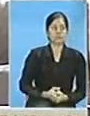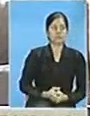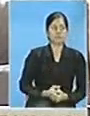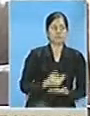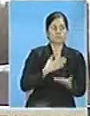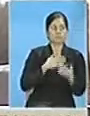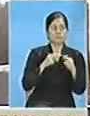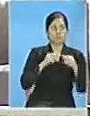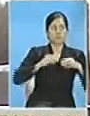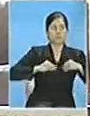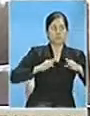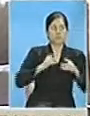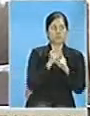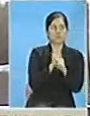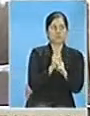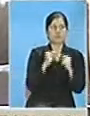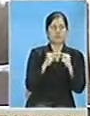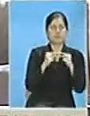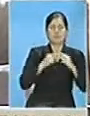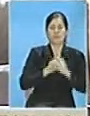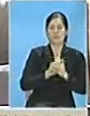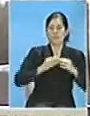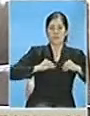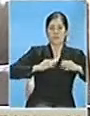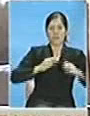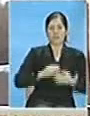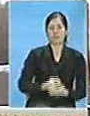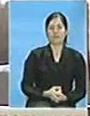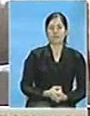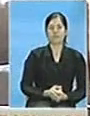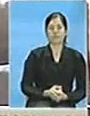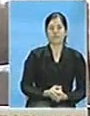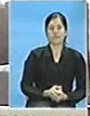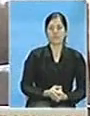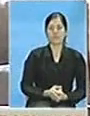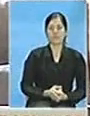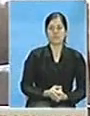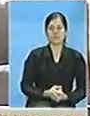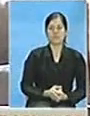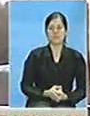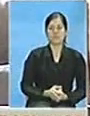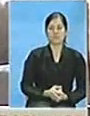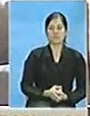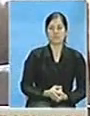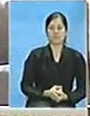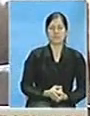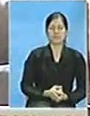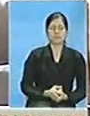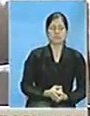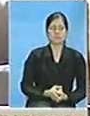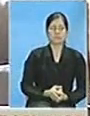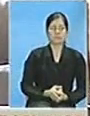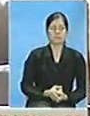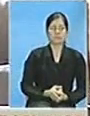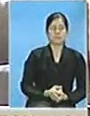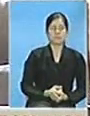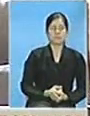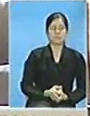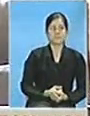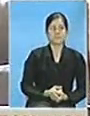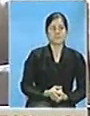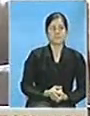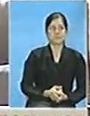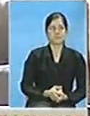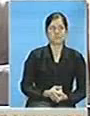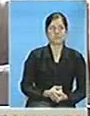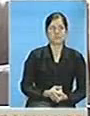มไม่เชื่อท่านนะครับทีนี้ท่านถามว่าไงท่านมาว่าผมแบบนี้นะฮะนะครับตอนนี้ท่านถามผ